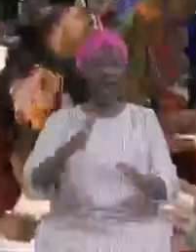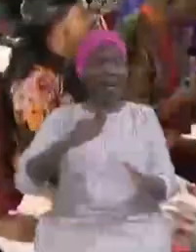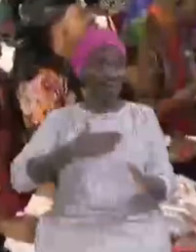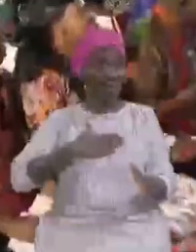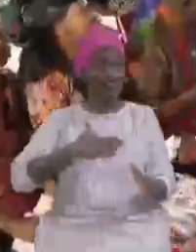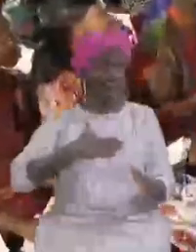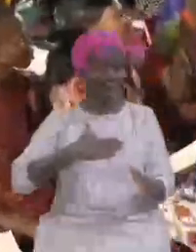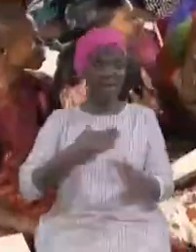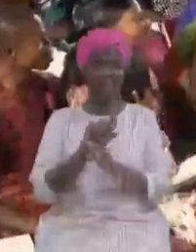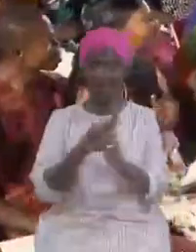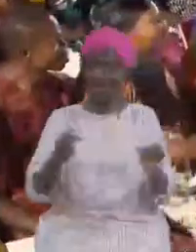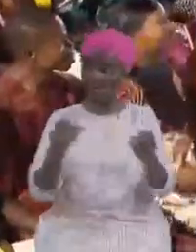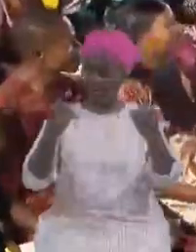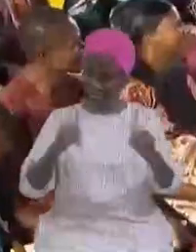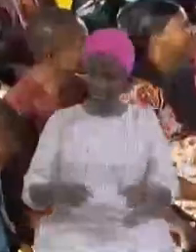venue.